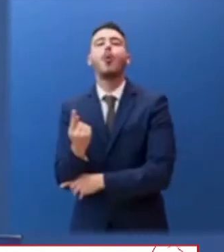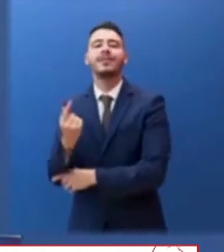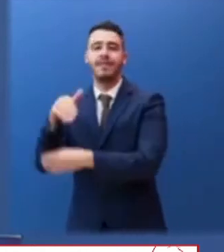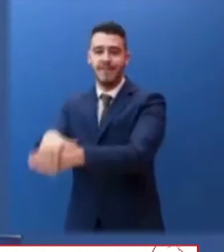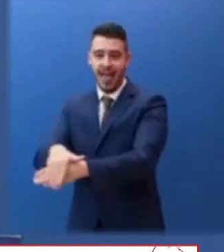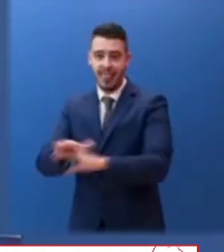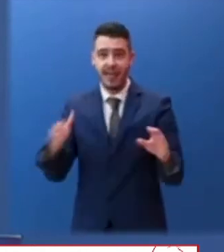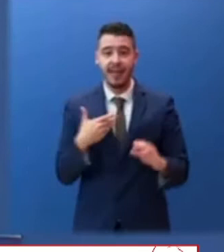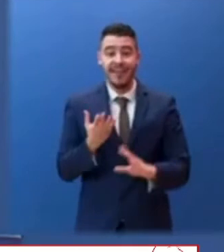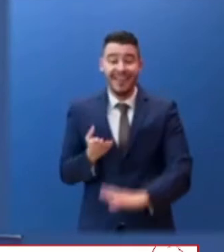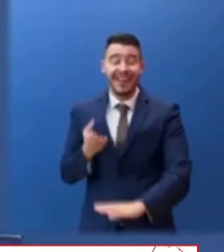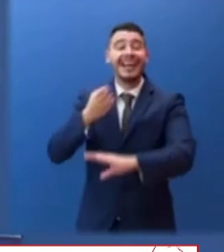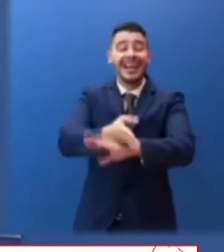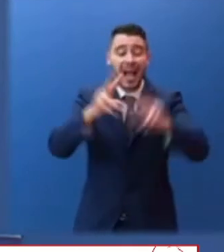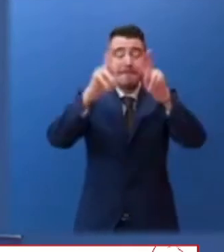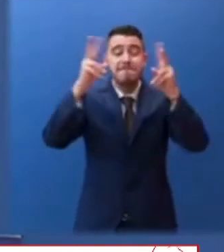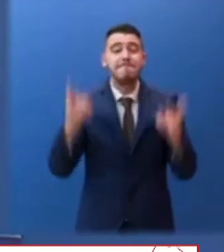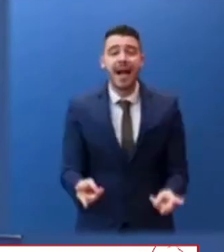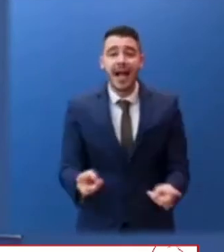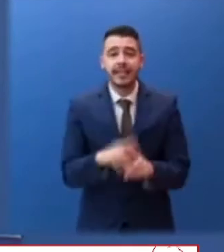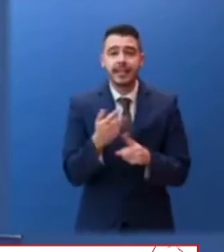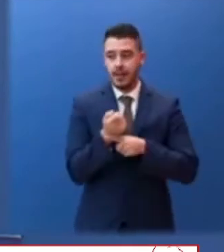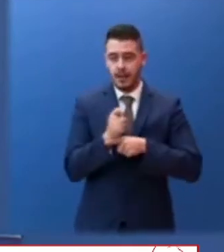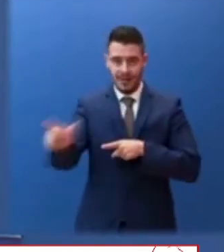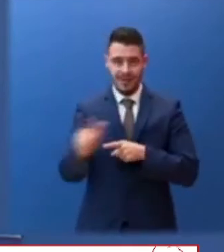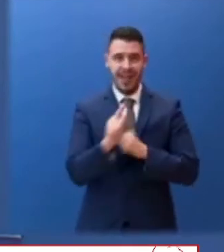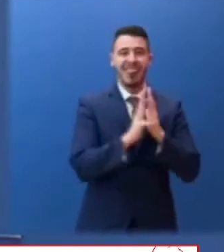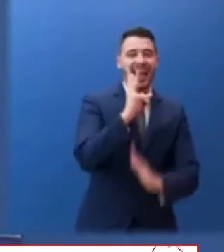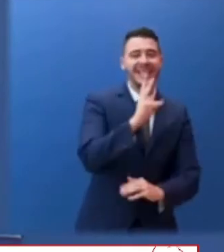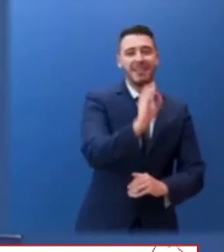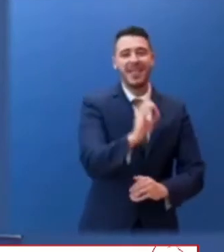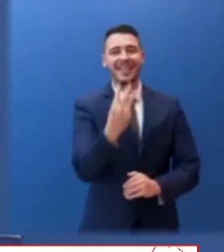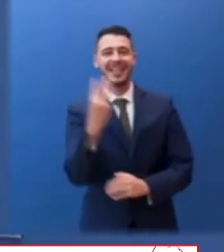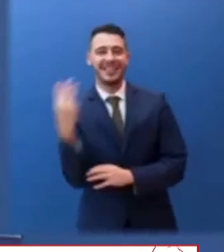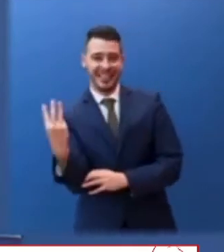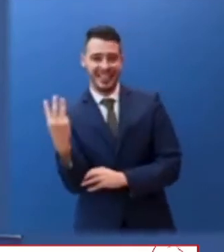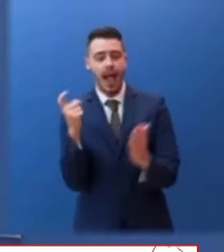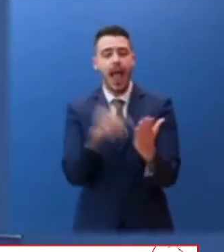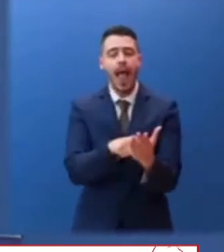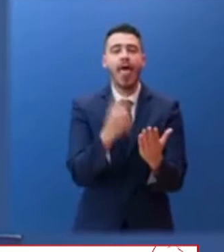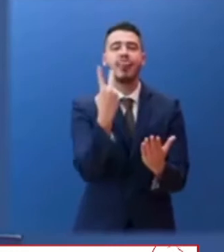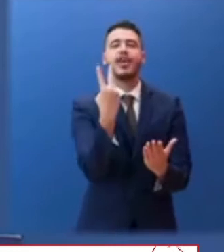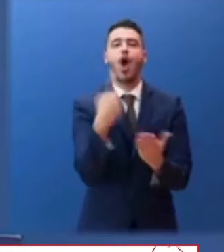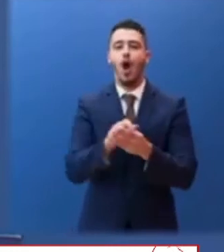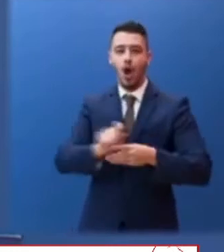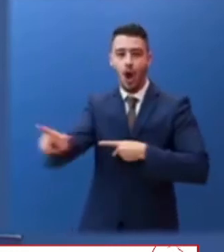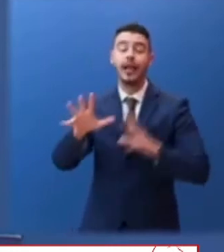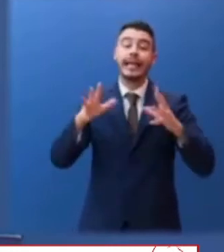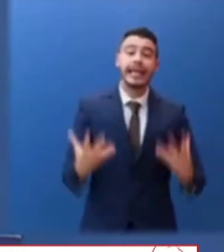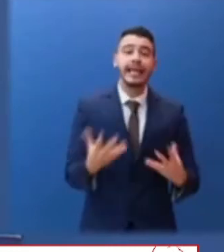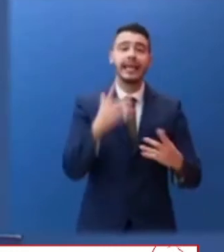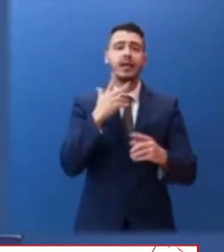σε αυτά απαιτείται η αποστολή SMS στο 13033 με την επιλογή 2 ή συμπληρωμένο έντυπο